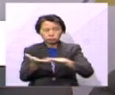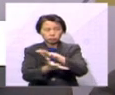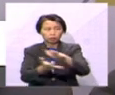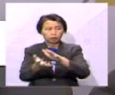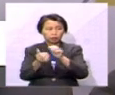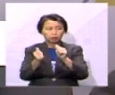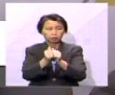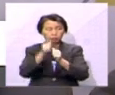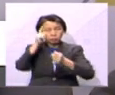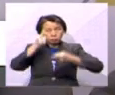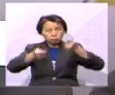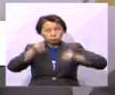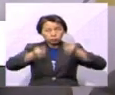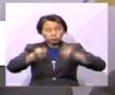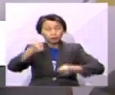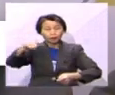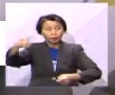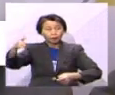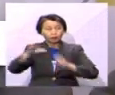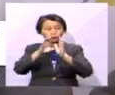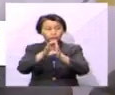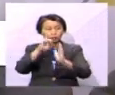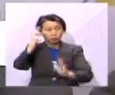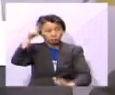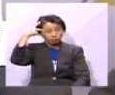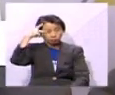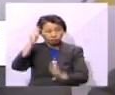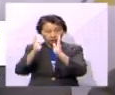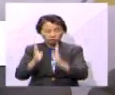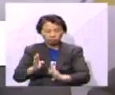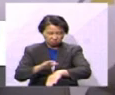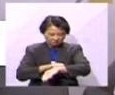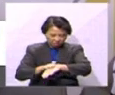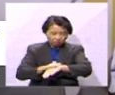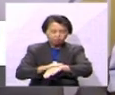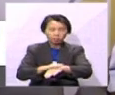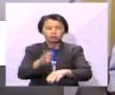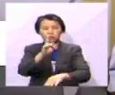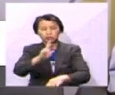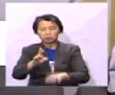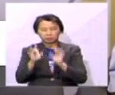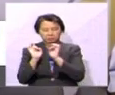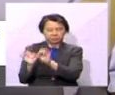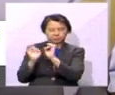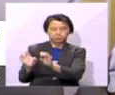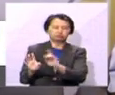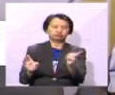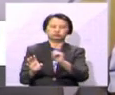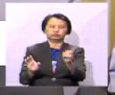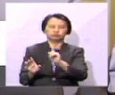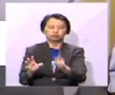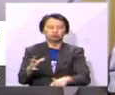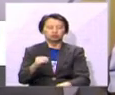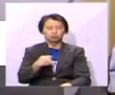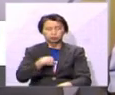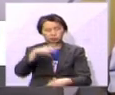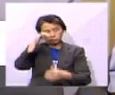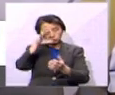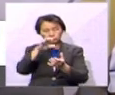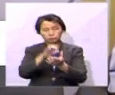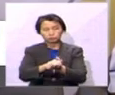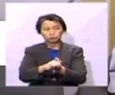dengan pertimbangan-pertimbangan lain seperti politik, kaum, agama dan kebencian. Dan saya percaya